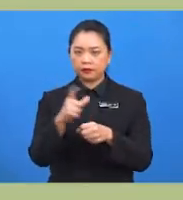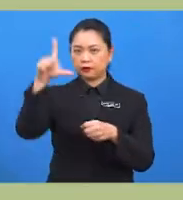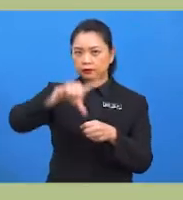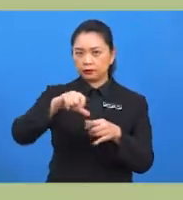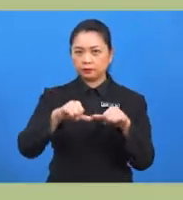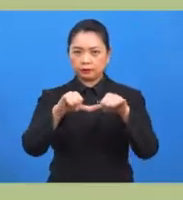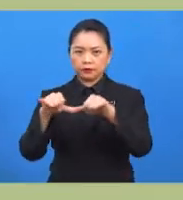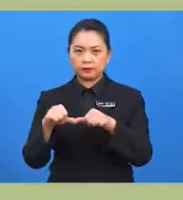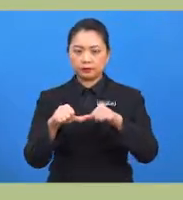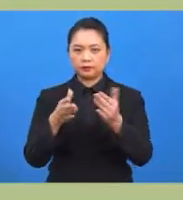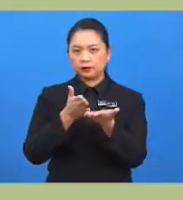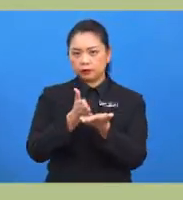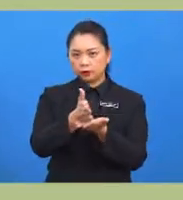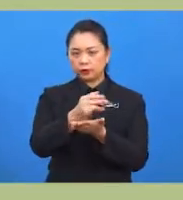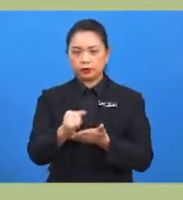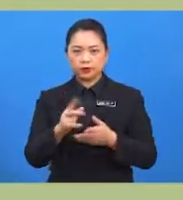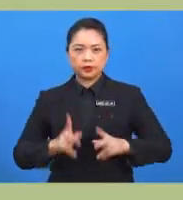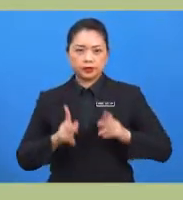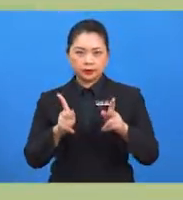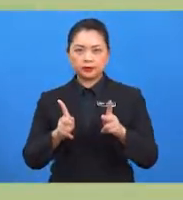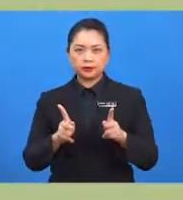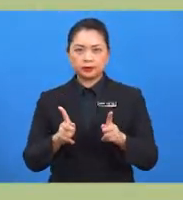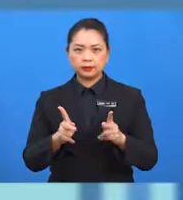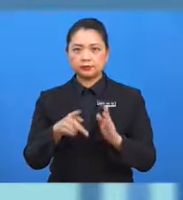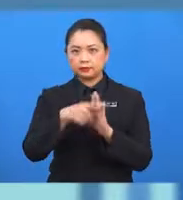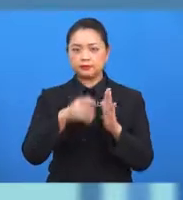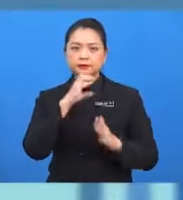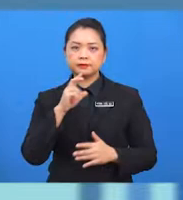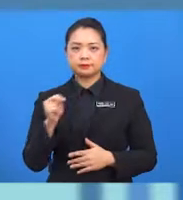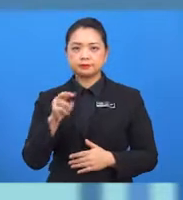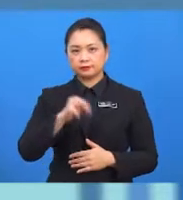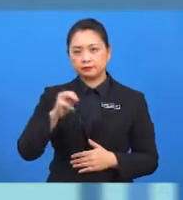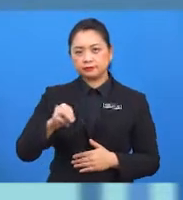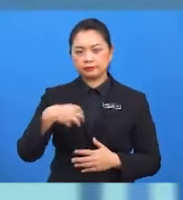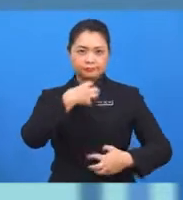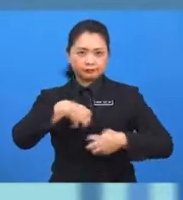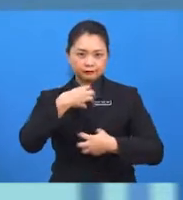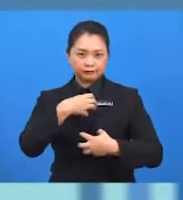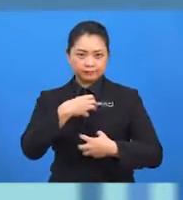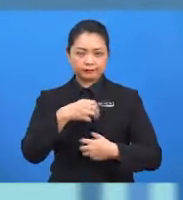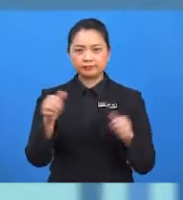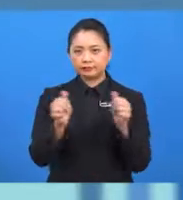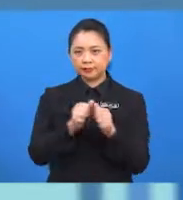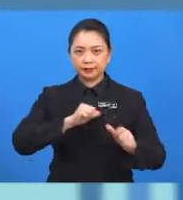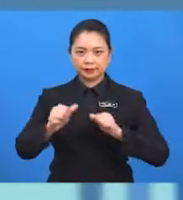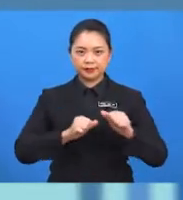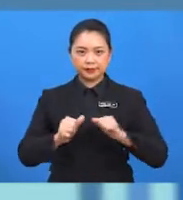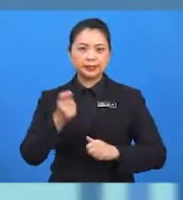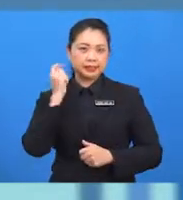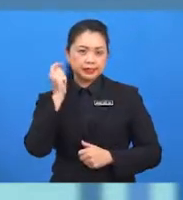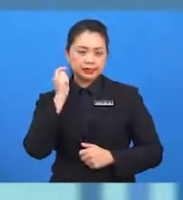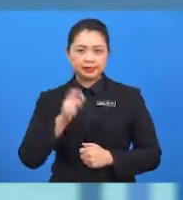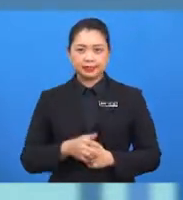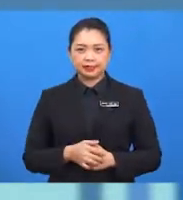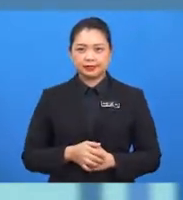sediakan melalui kaedah pencairan Hai murid-murid Sonata dengan dua Activity yang telah kita jalankan